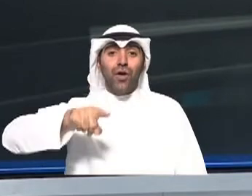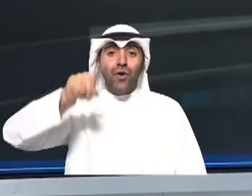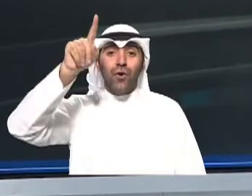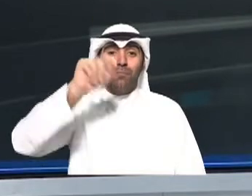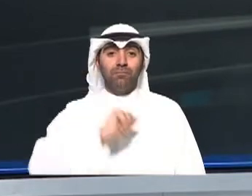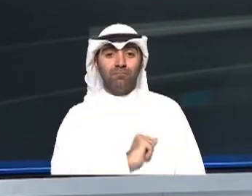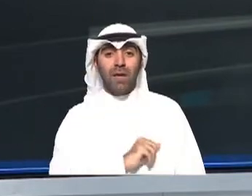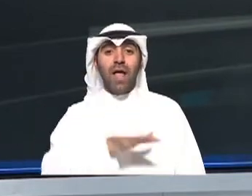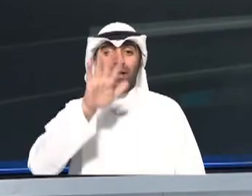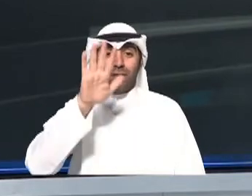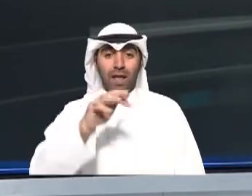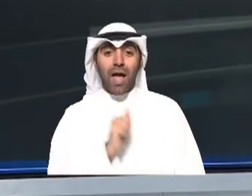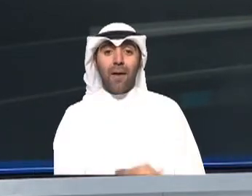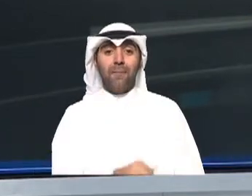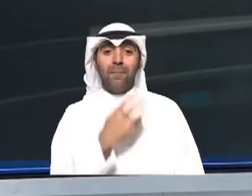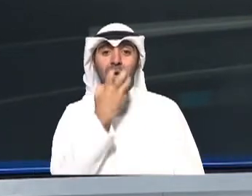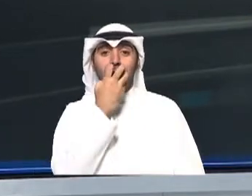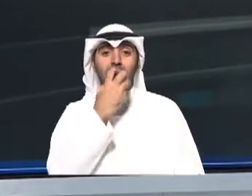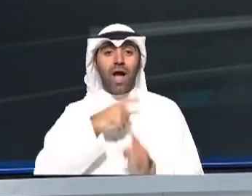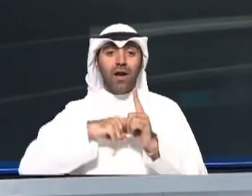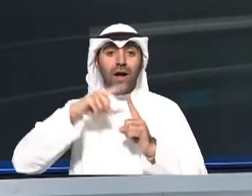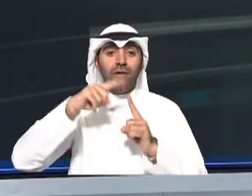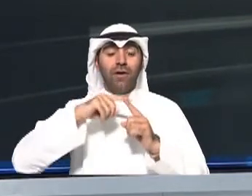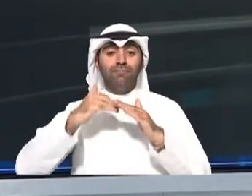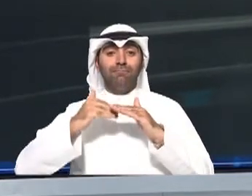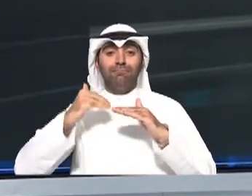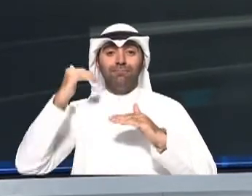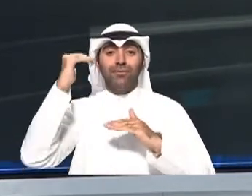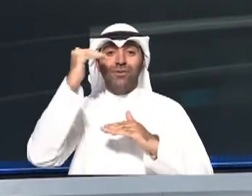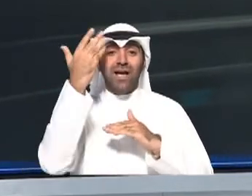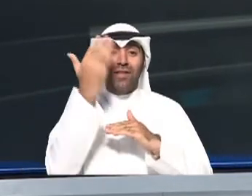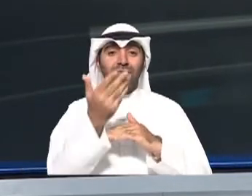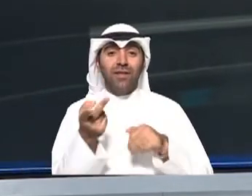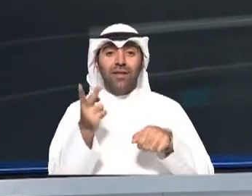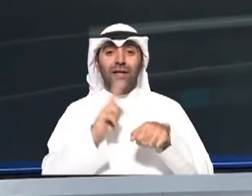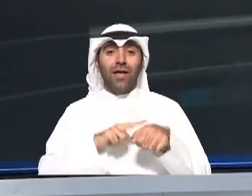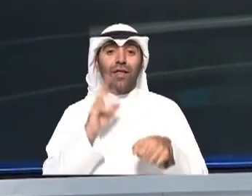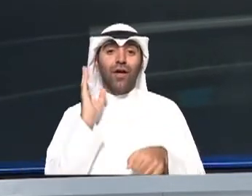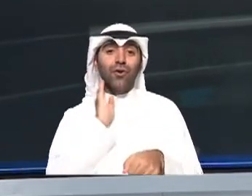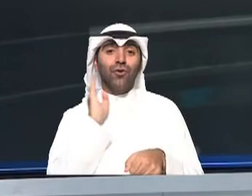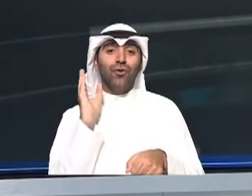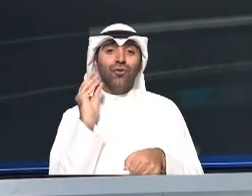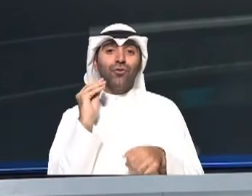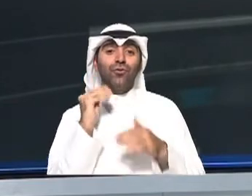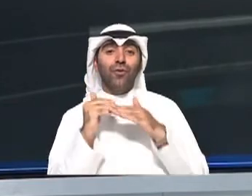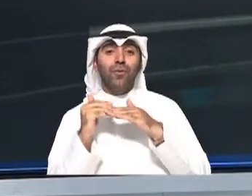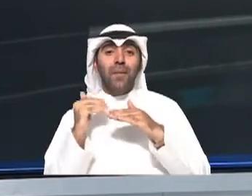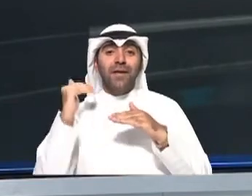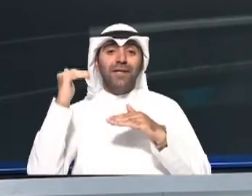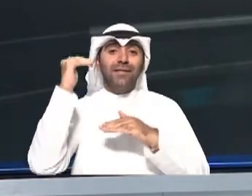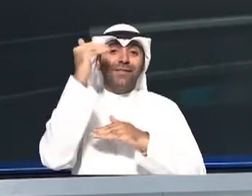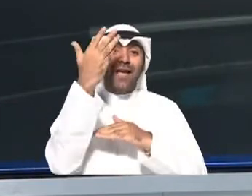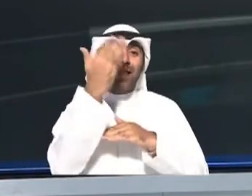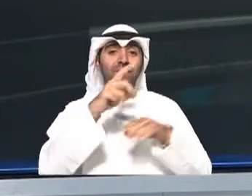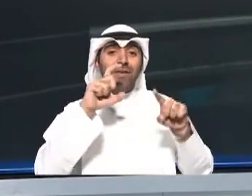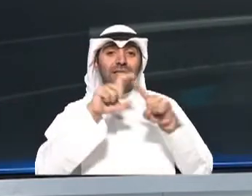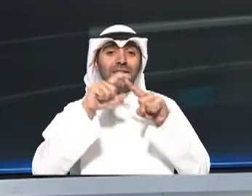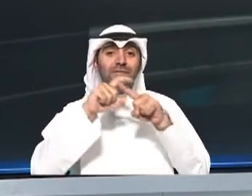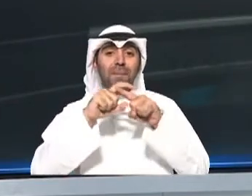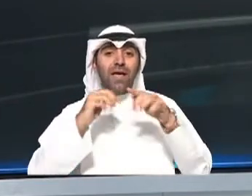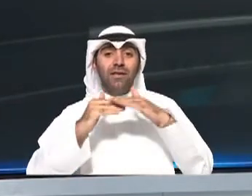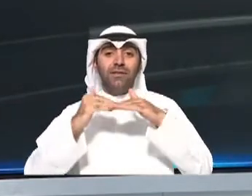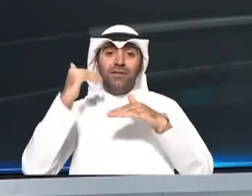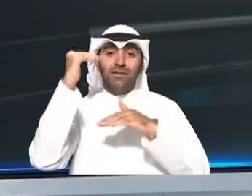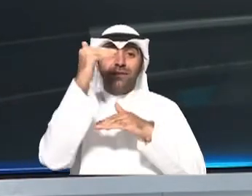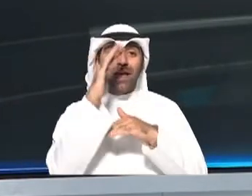الأسبوع قد تتحول إلى رياح متقلبة الاتجاه خفيفة السرعة، ترتفع نسبة الرطوبة خاصة على المناطق الساحلية والجزر، درجات